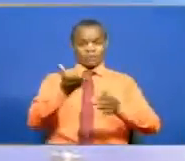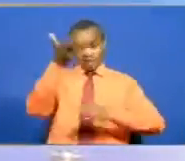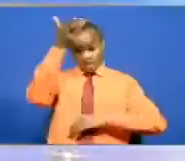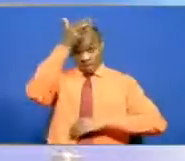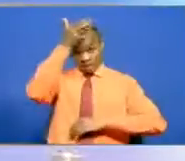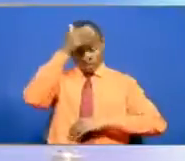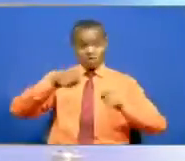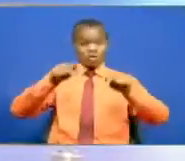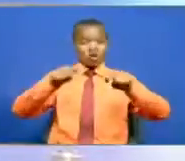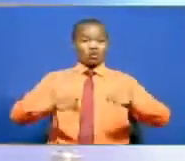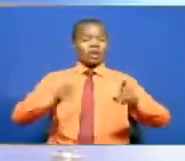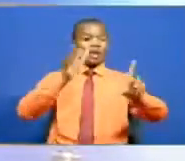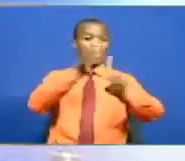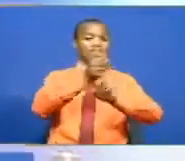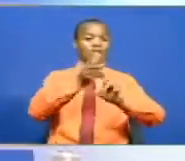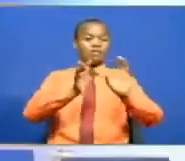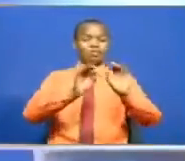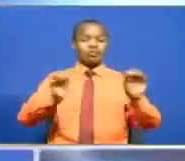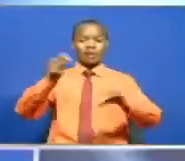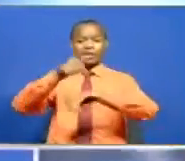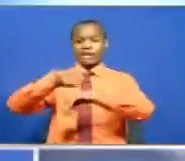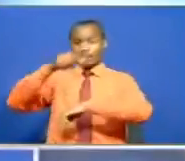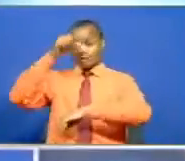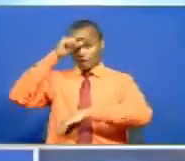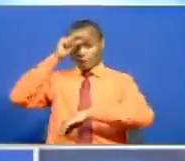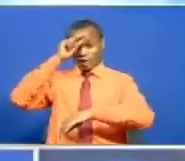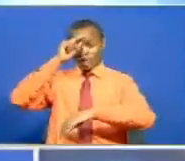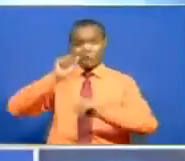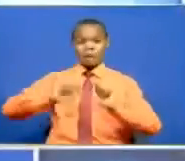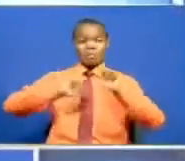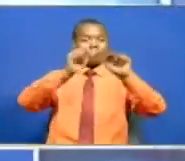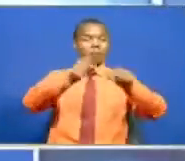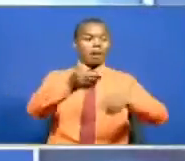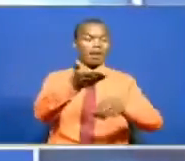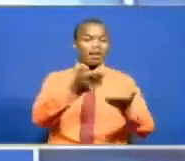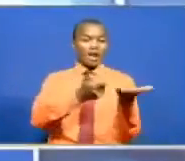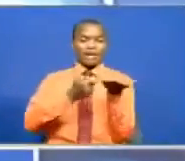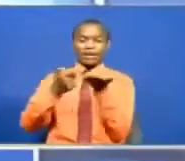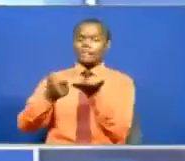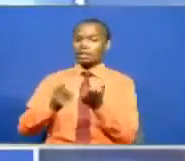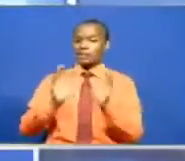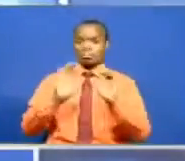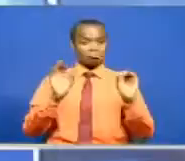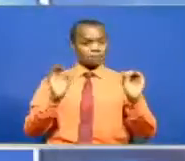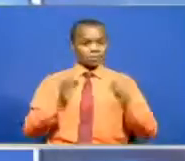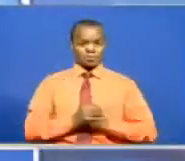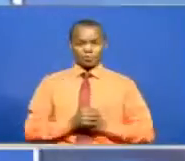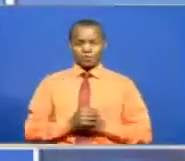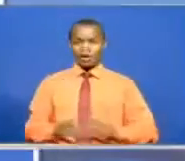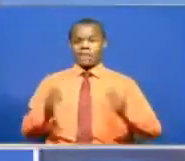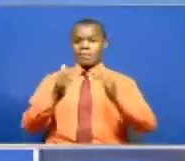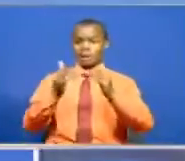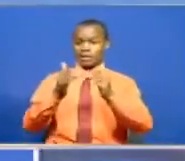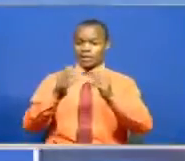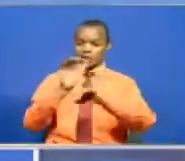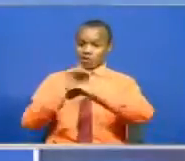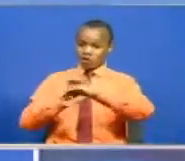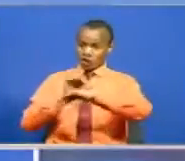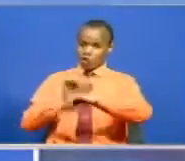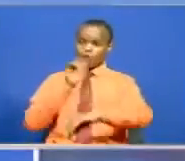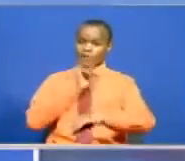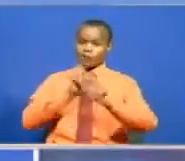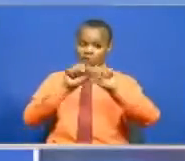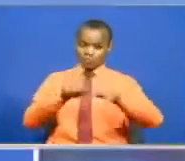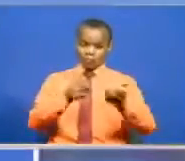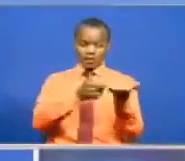hii leo baada ya upande wa serikali kukosa kufika kwa mashauri hayo. Mkutano huu ulikuwa umeitishwa kujadili njia za kukomesha